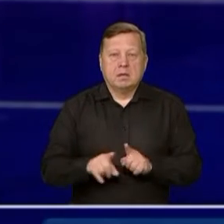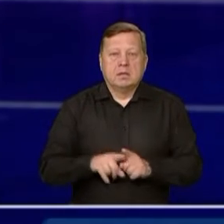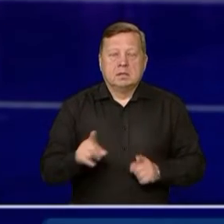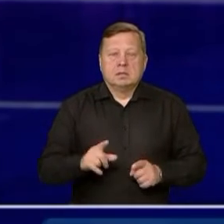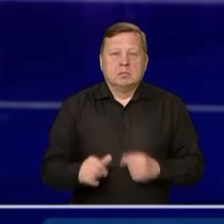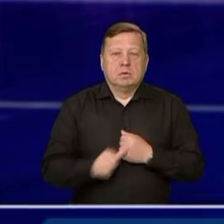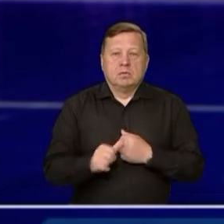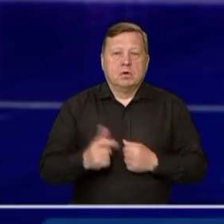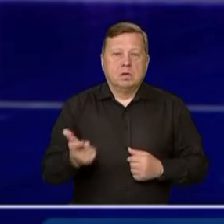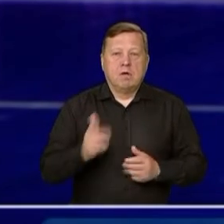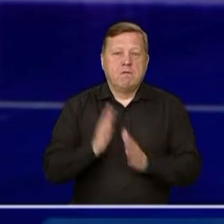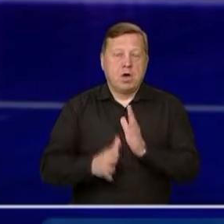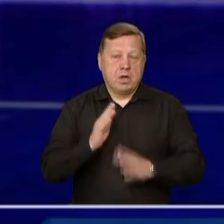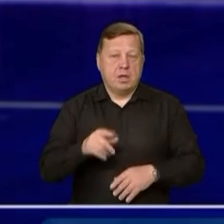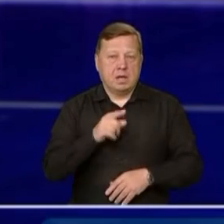ze względu właśnie na